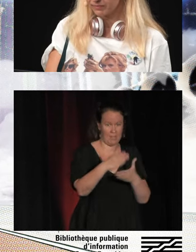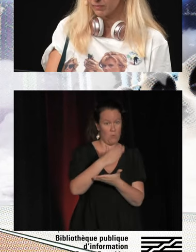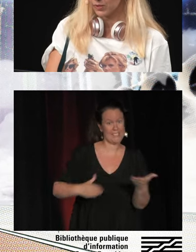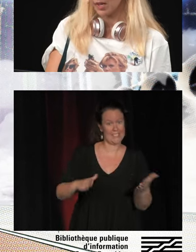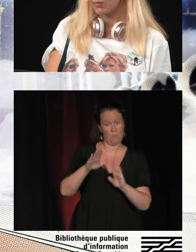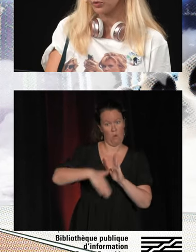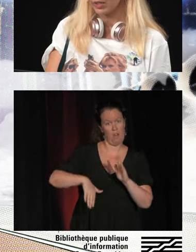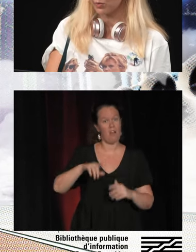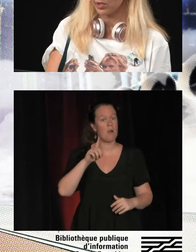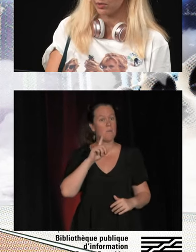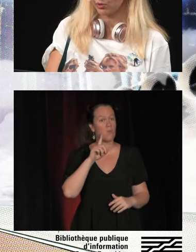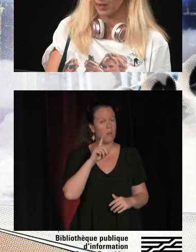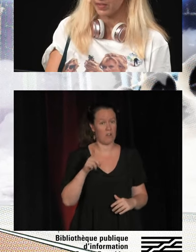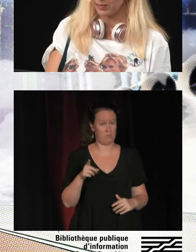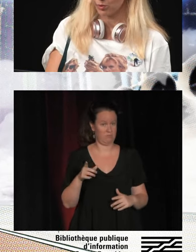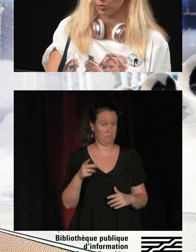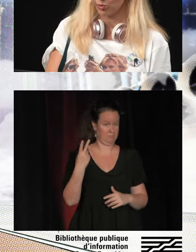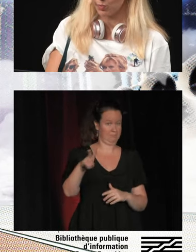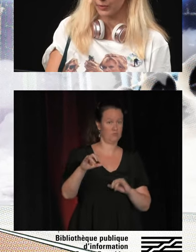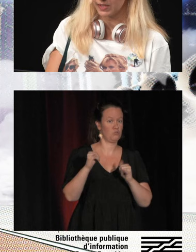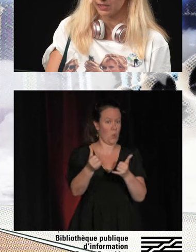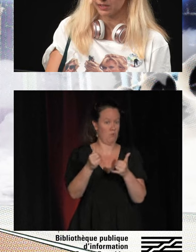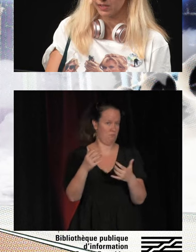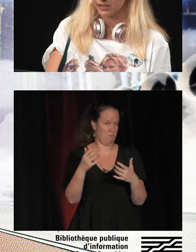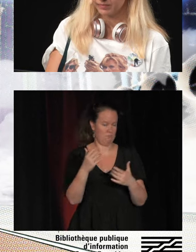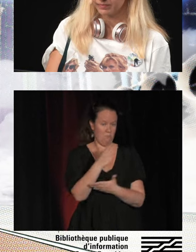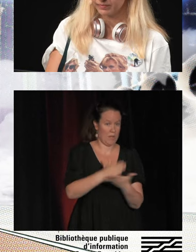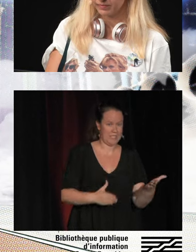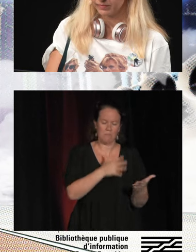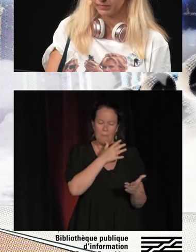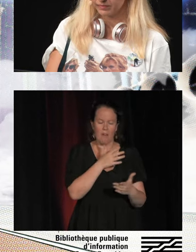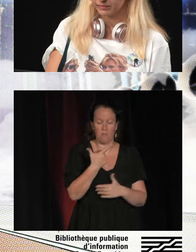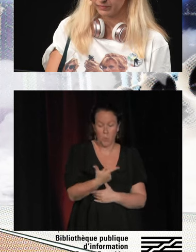moitié, parce que la mémoire de la console ne permettait pas de tout supporter.